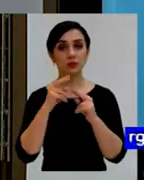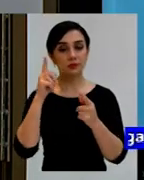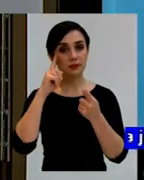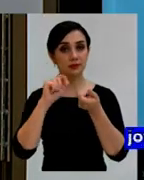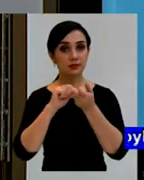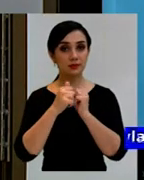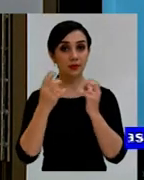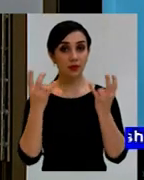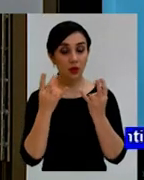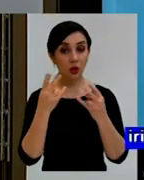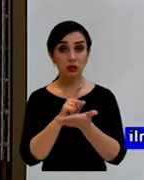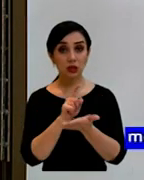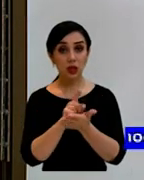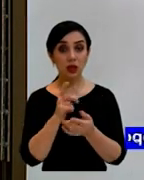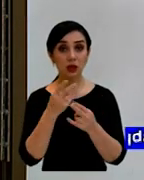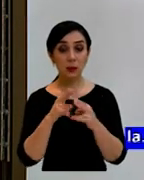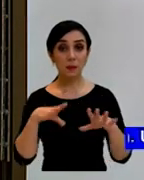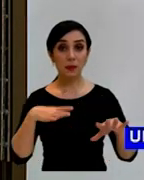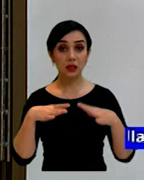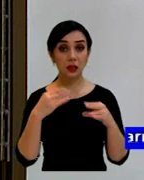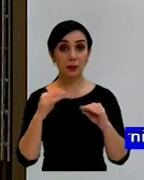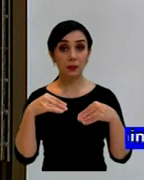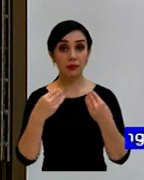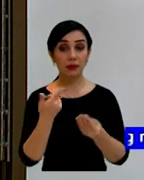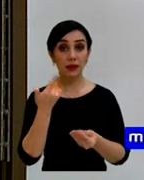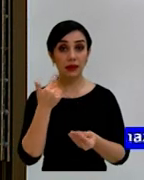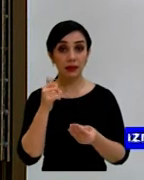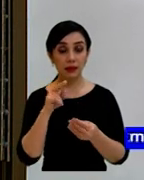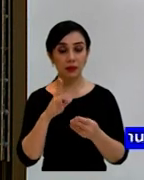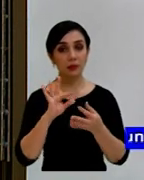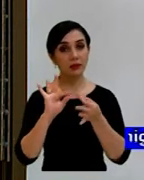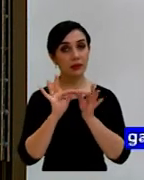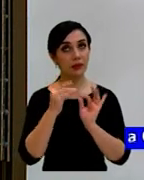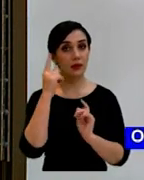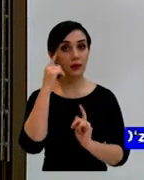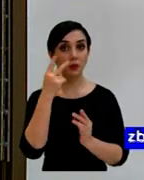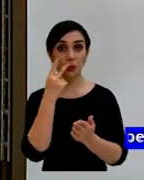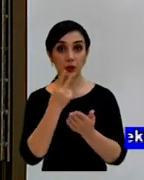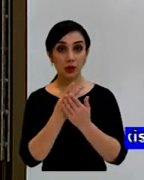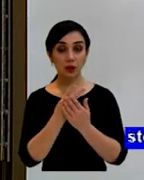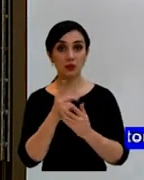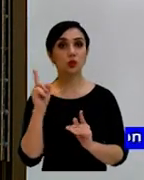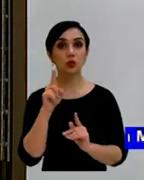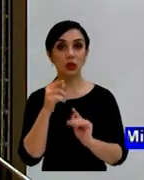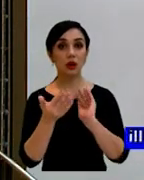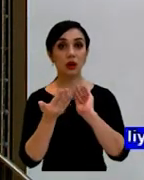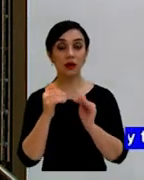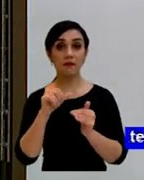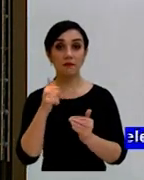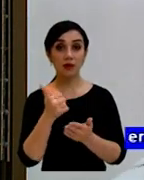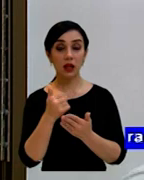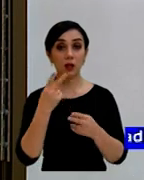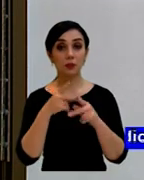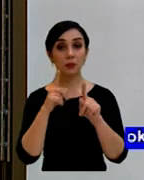Va darsligingizda berilgan bir qator mashqlarda berilgan gaplarni tahlil qilib ko'ramiz. Undan avval esa